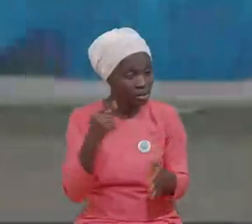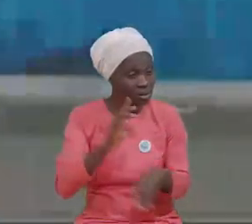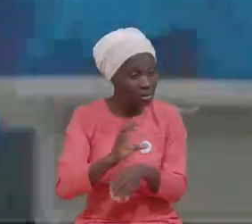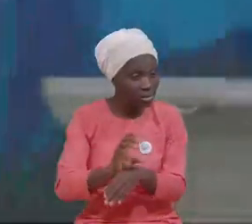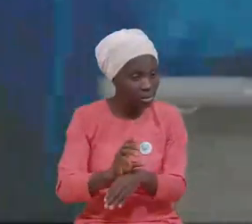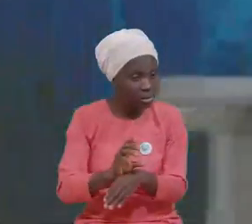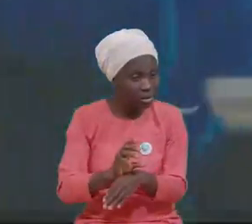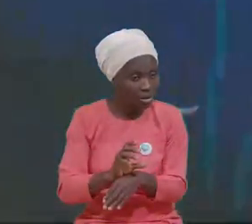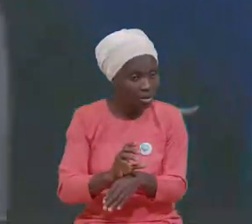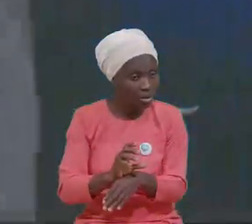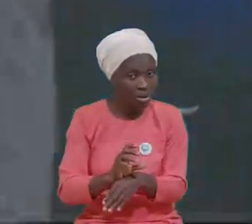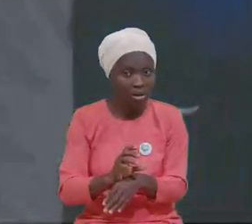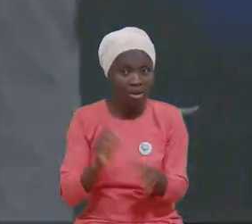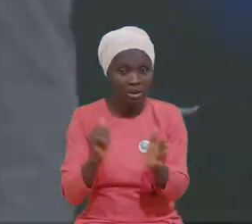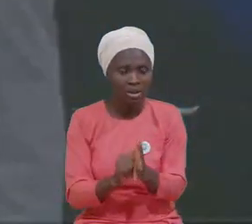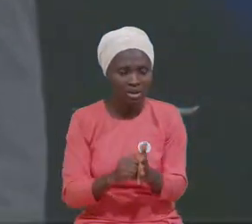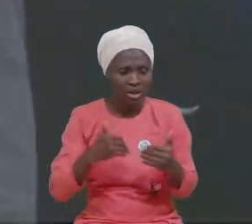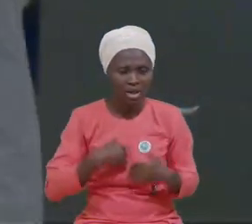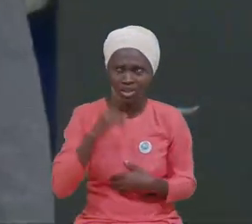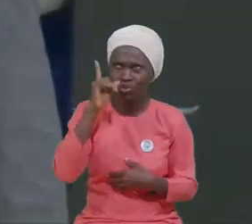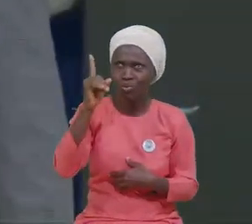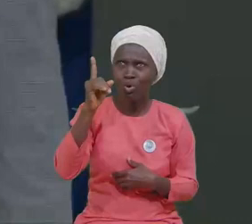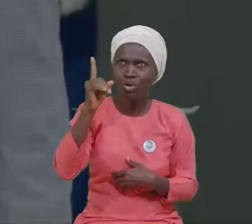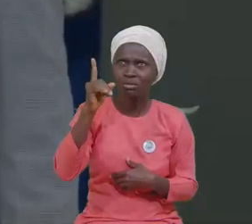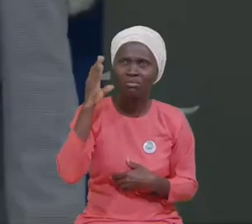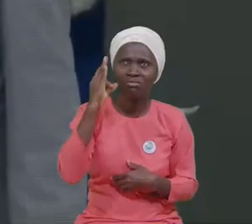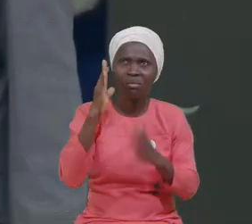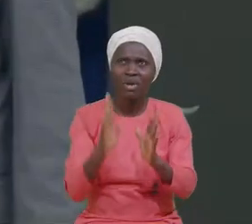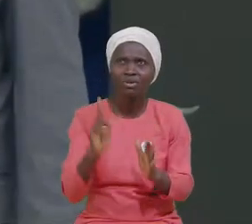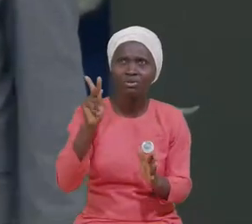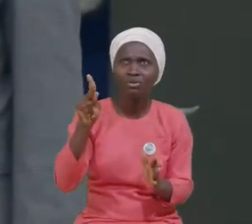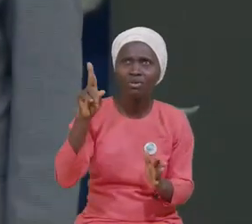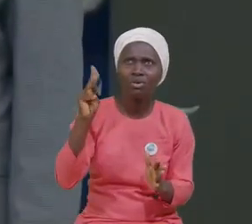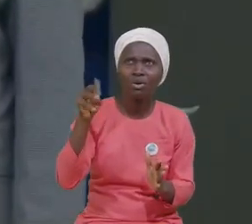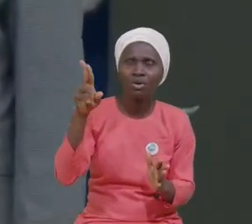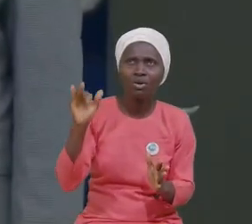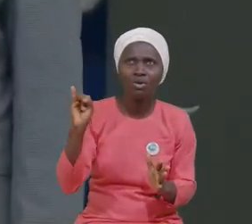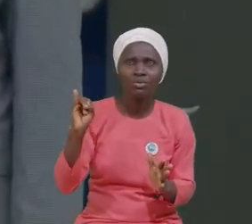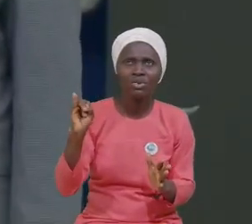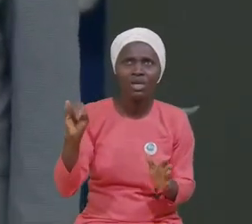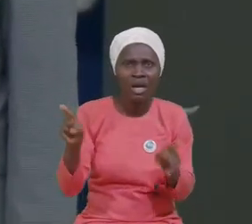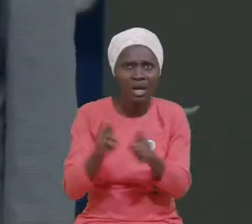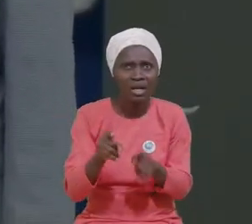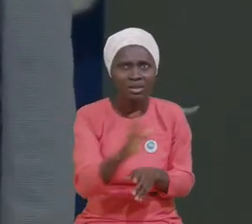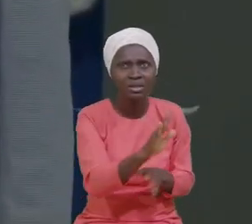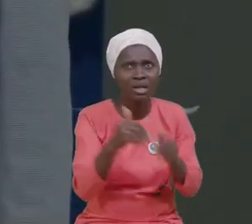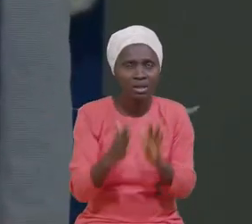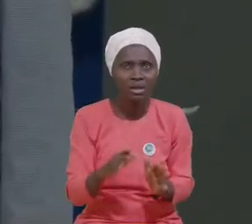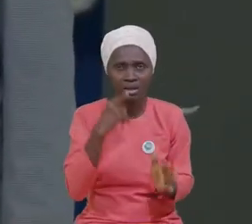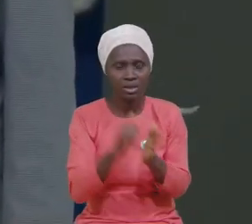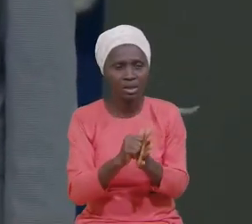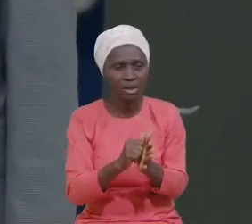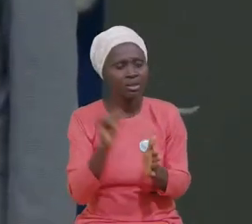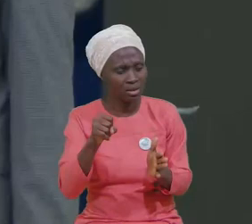c'est l'église dont, qui a un pasteur Kumui là, comme dirigeant là. J'ai dit oui. Tu